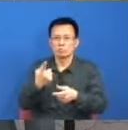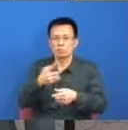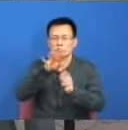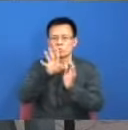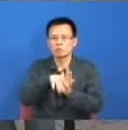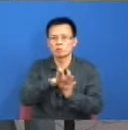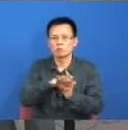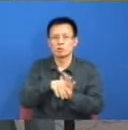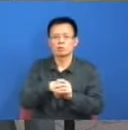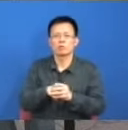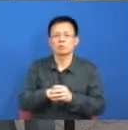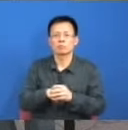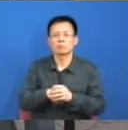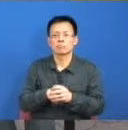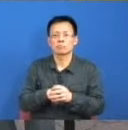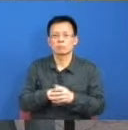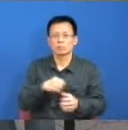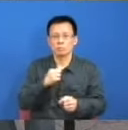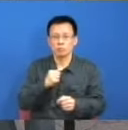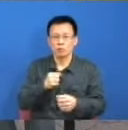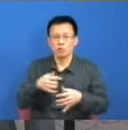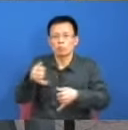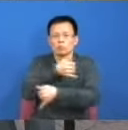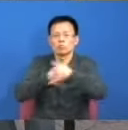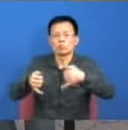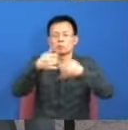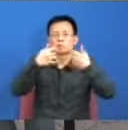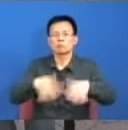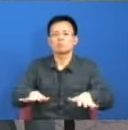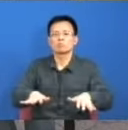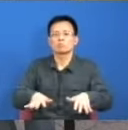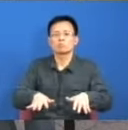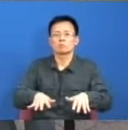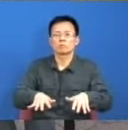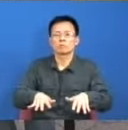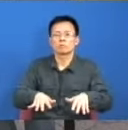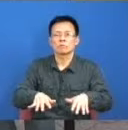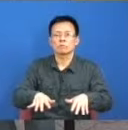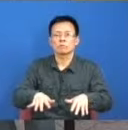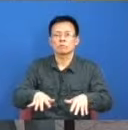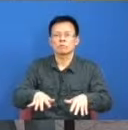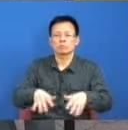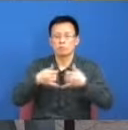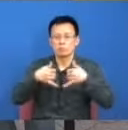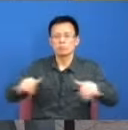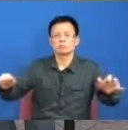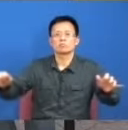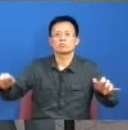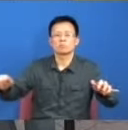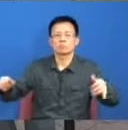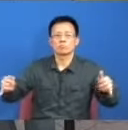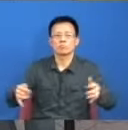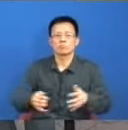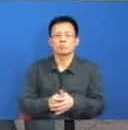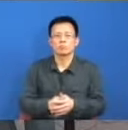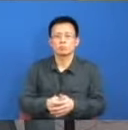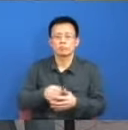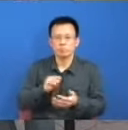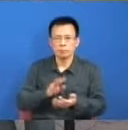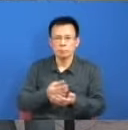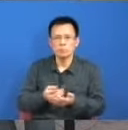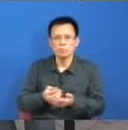就做完 show 就 走人 了受散咁樣嚇，真係嚇。 我咁但